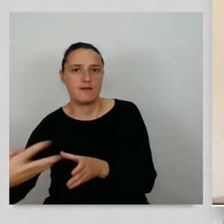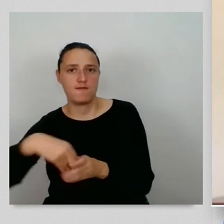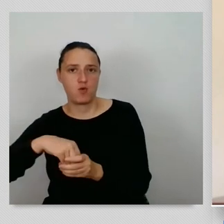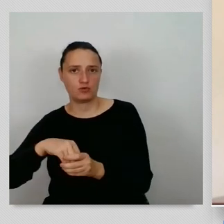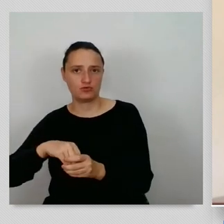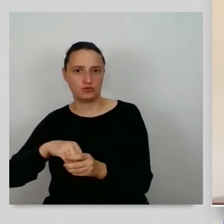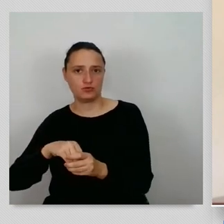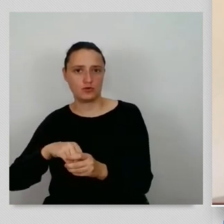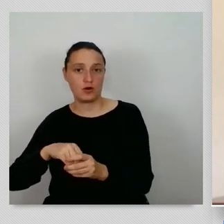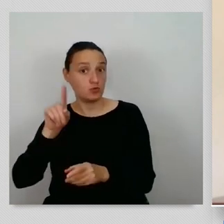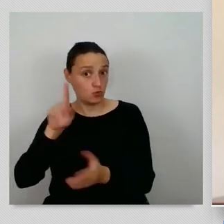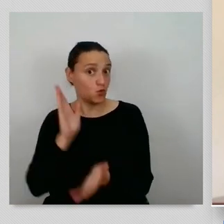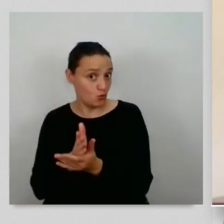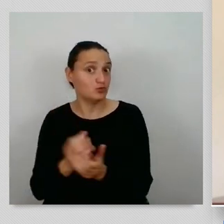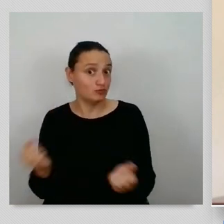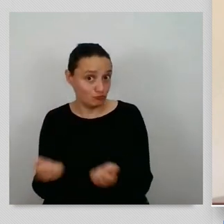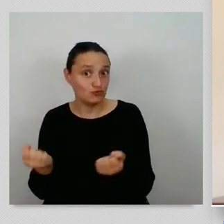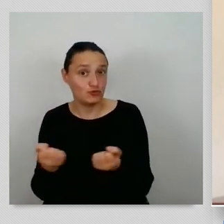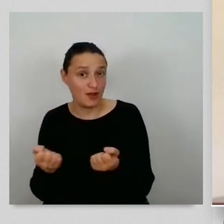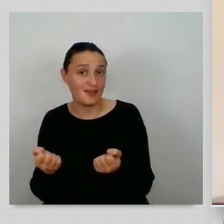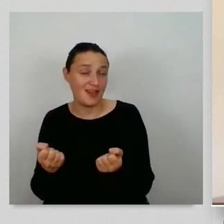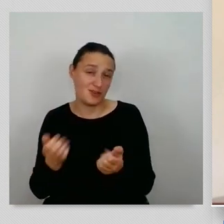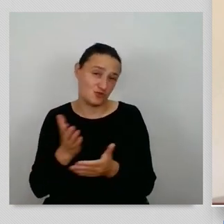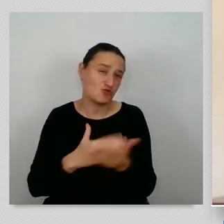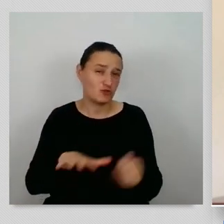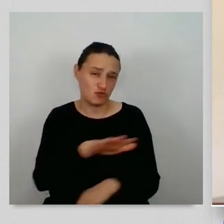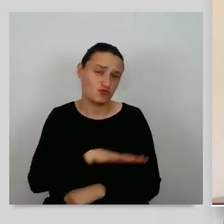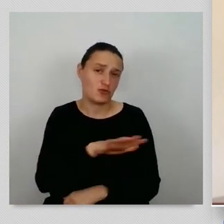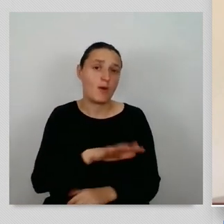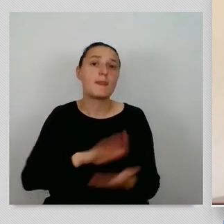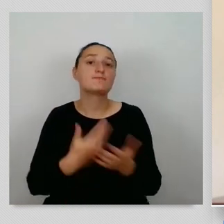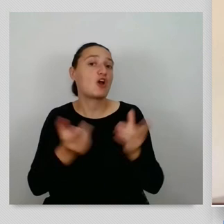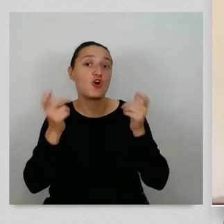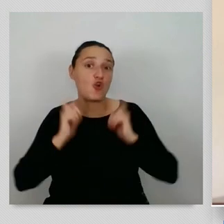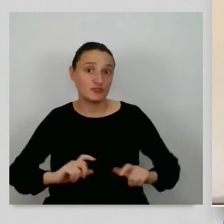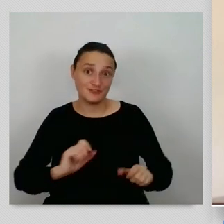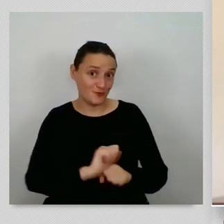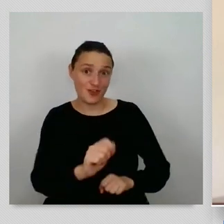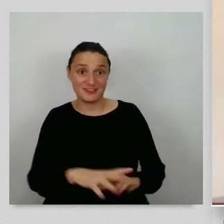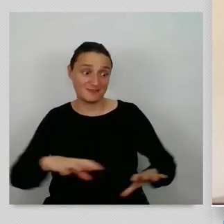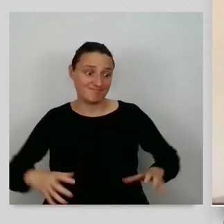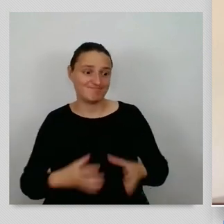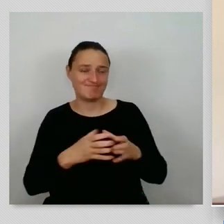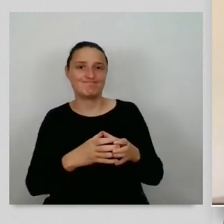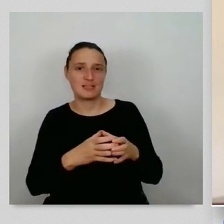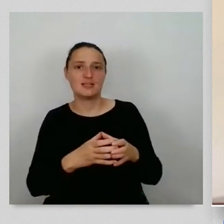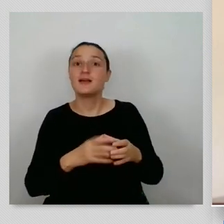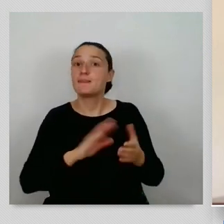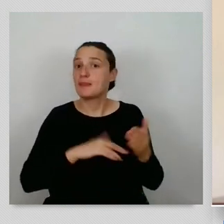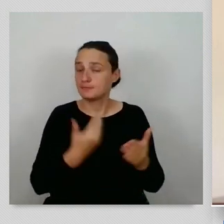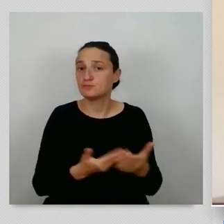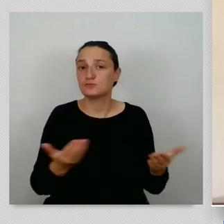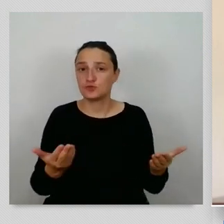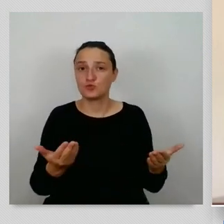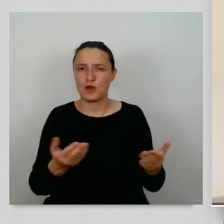organizacji, a to już się dzieje w niektórych obszarach, na przykład w rolnictwie i tutaj moim zdaniem taką